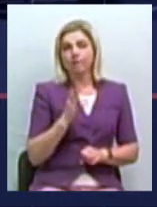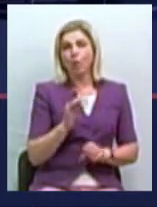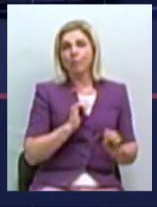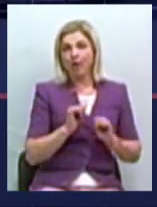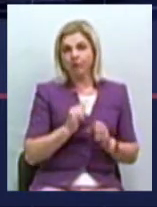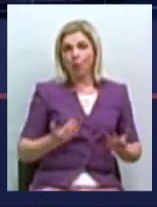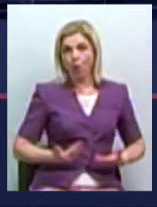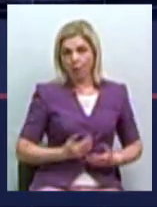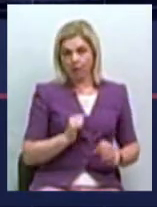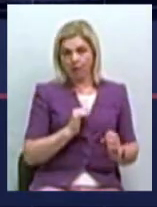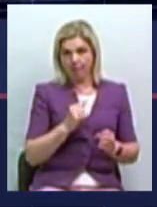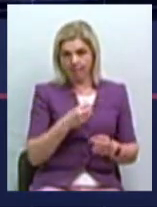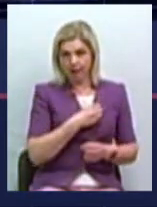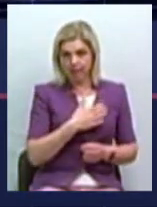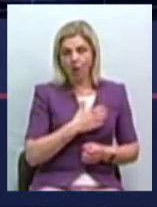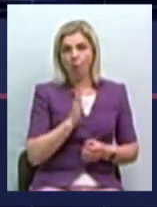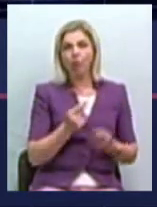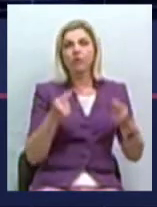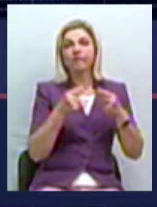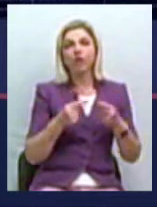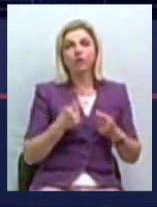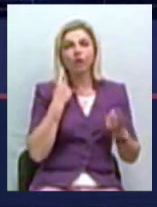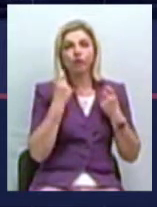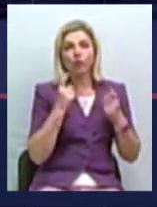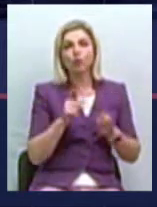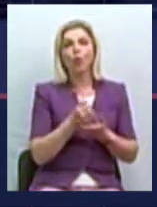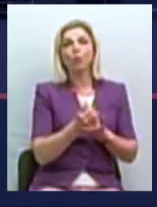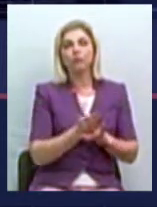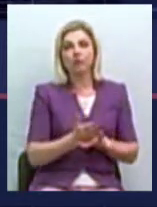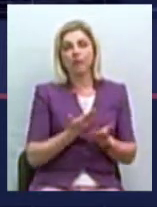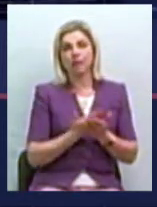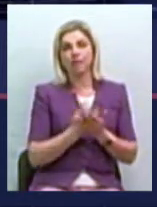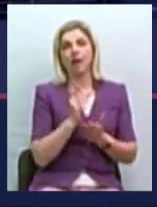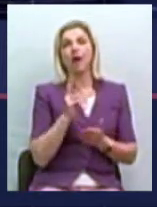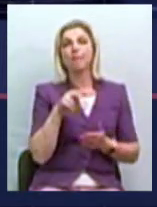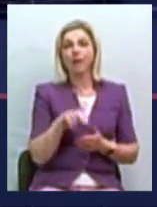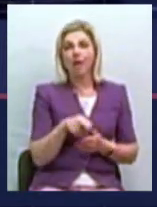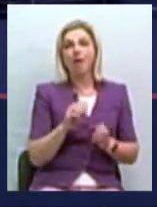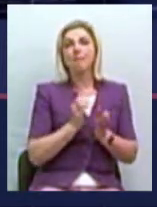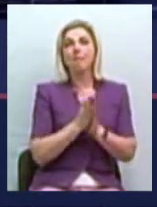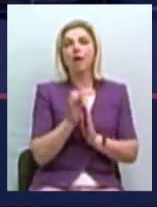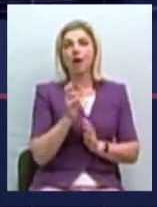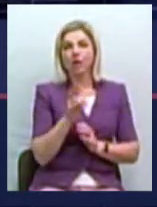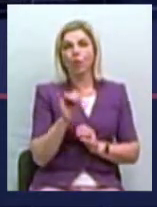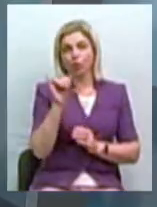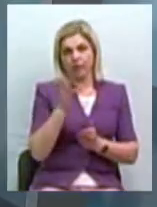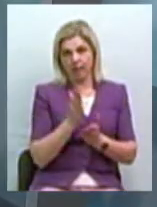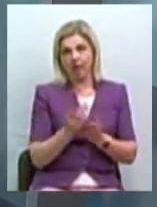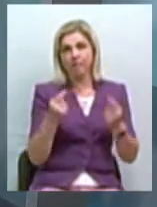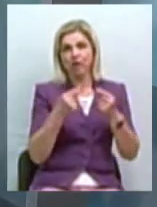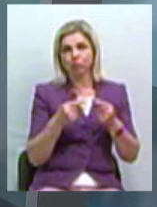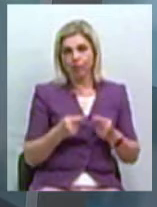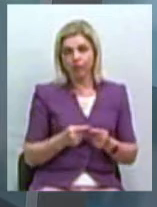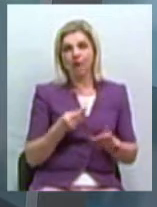комунального майна буде відповідна інформація, що обслуговуватиме, наприклад, КП «Парки», в них є відповідне фінансування. Ми